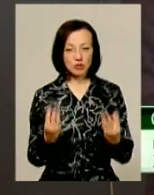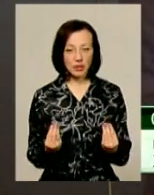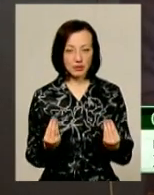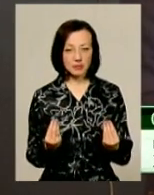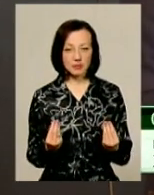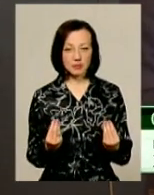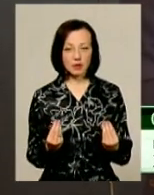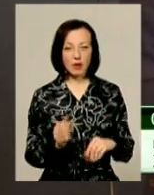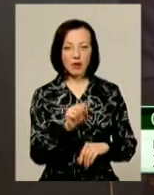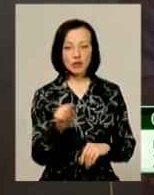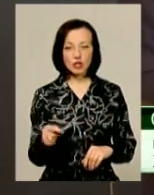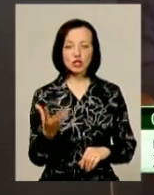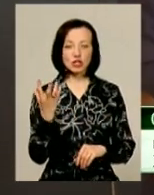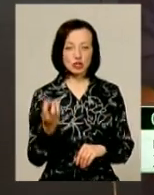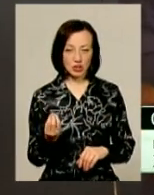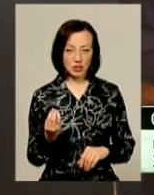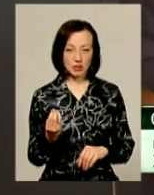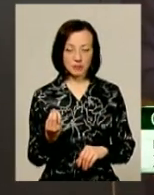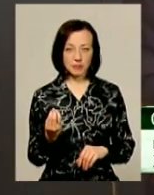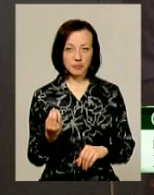день вони ще